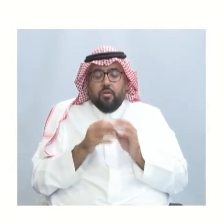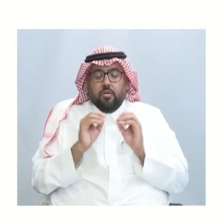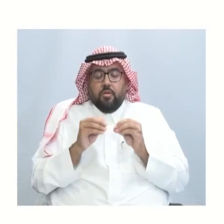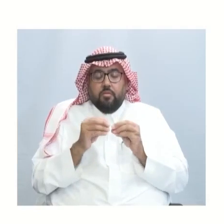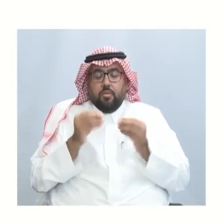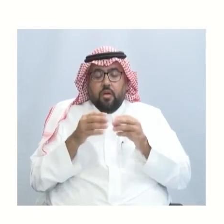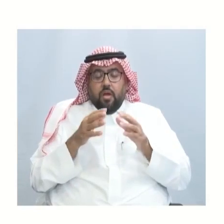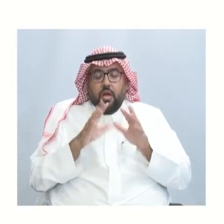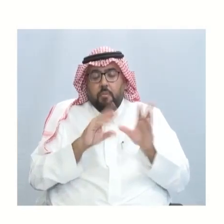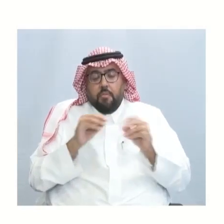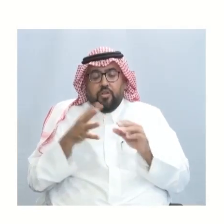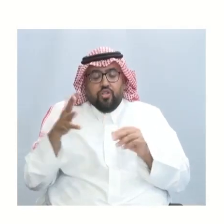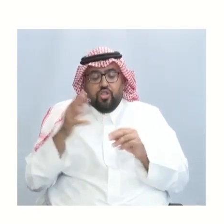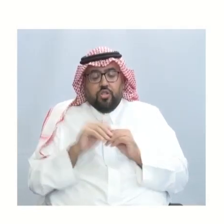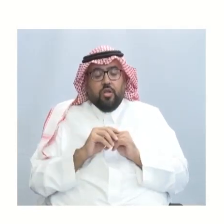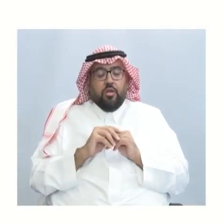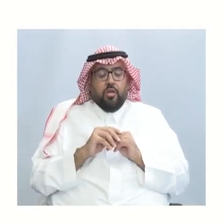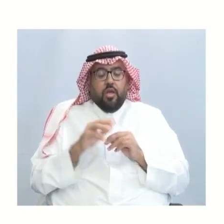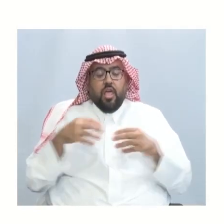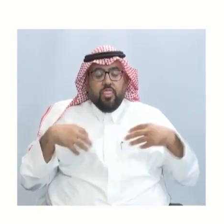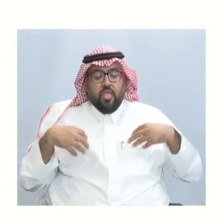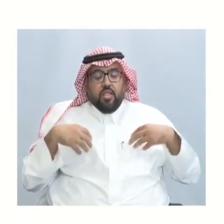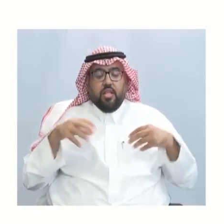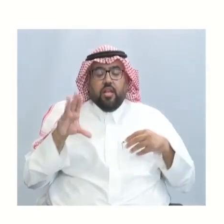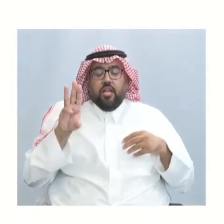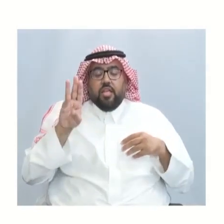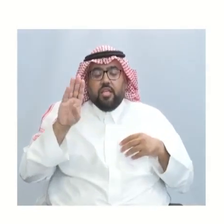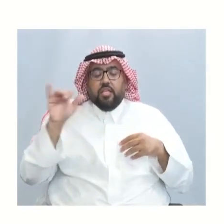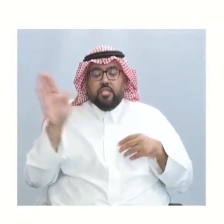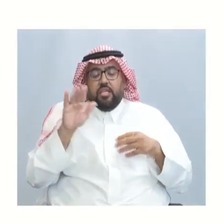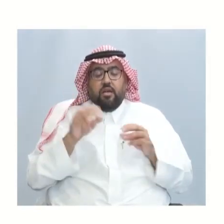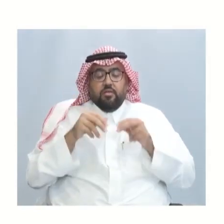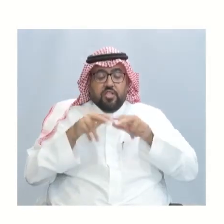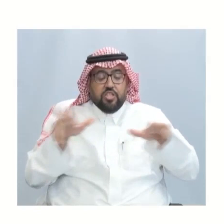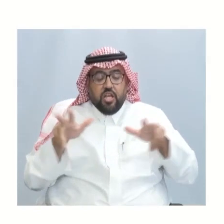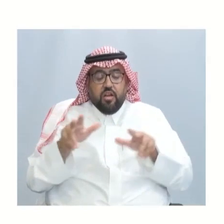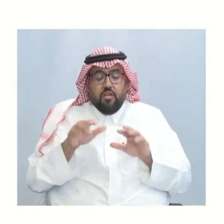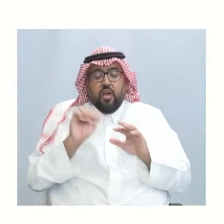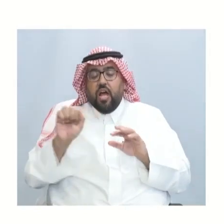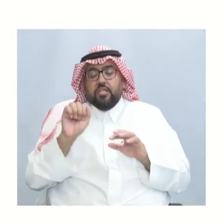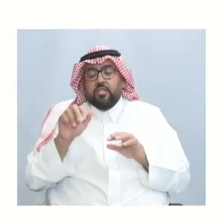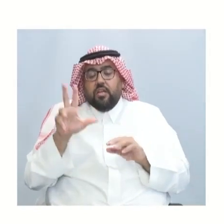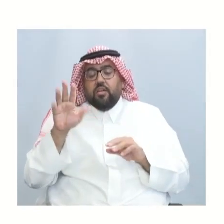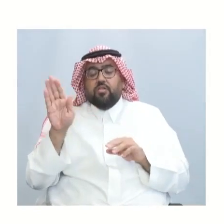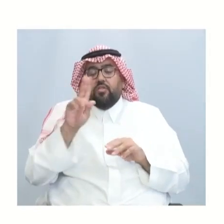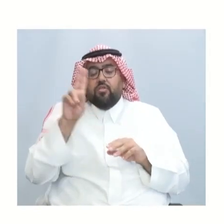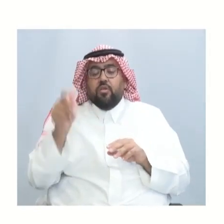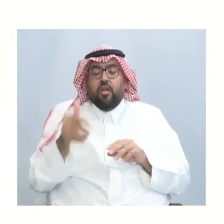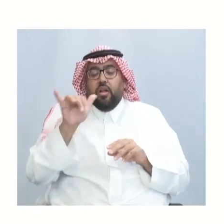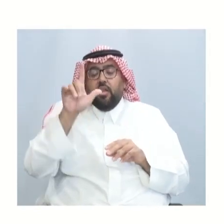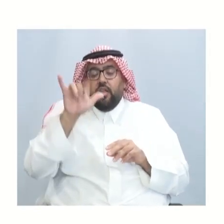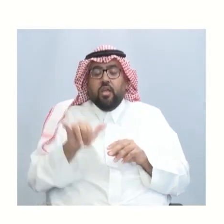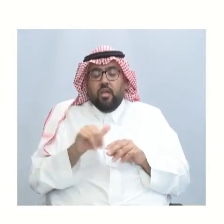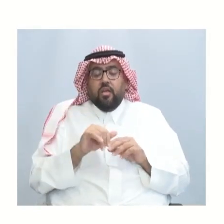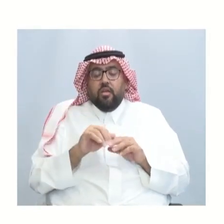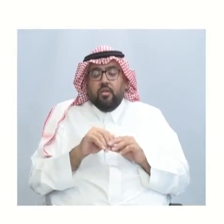تسمانيا وغينيا الجديده بينما الثديات الكيسيه كان لها انتشار محصور فقط في استراليا والجزر القريبه بينما الثديات